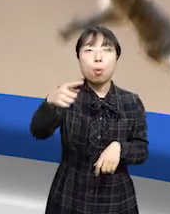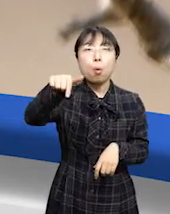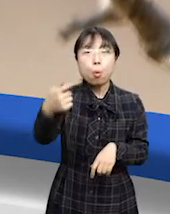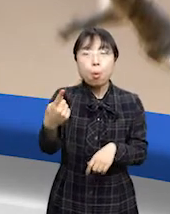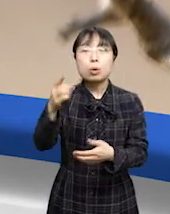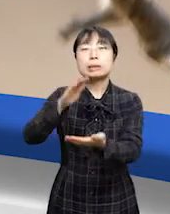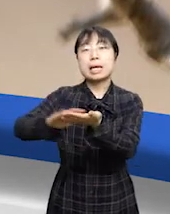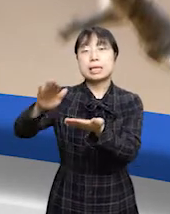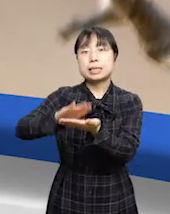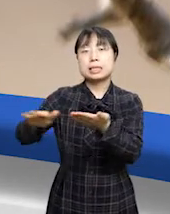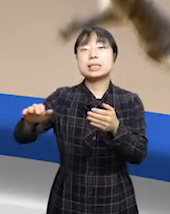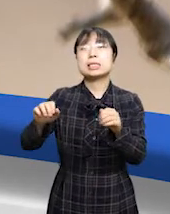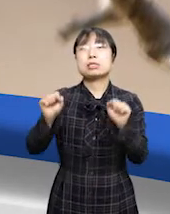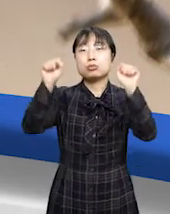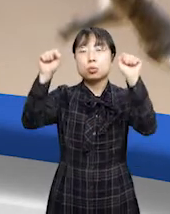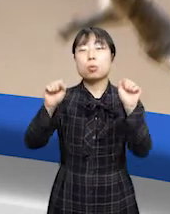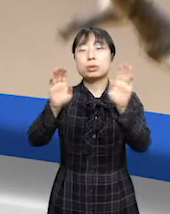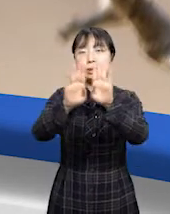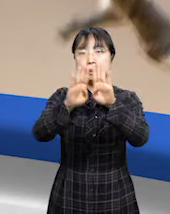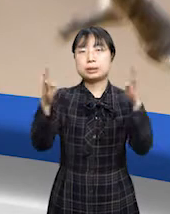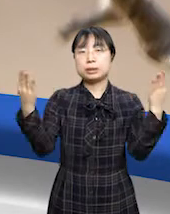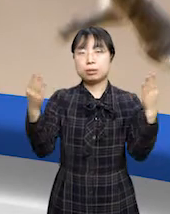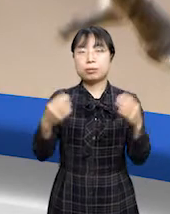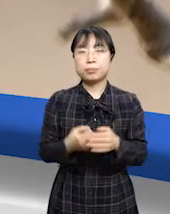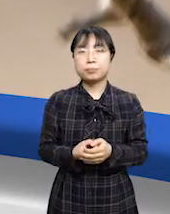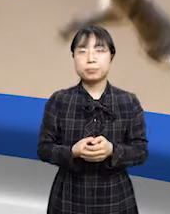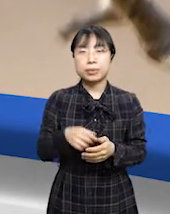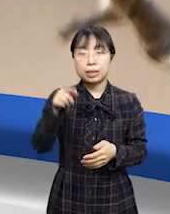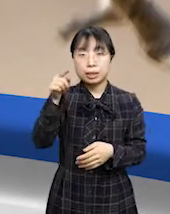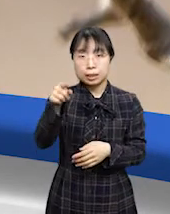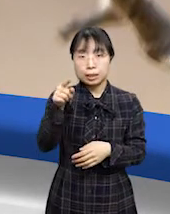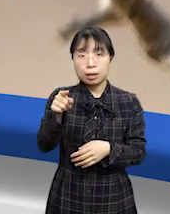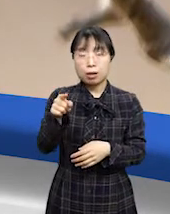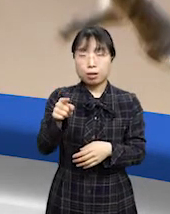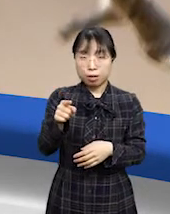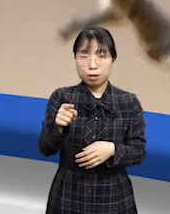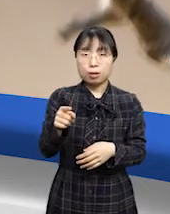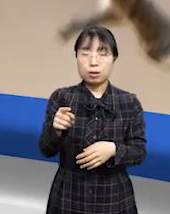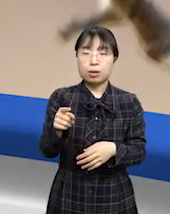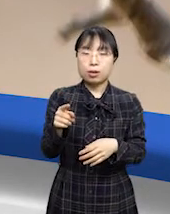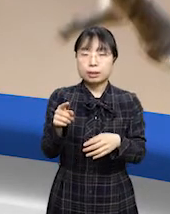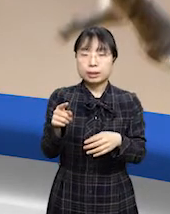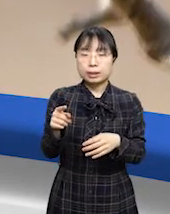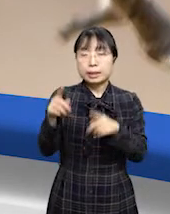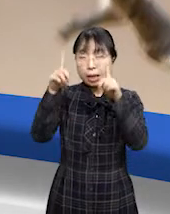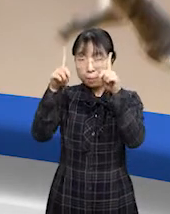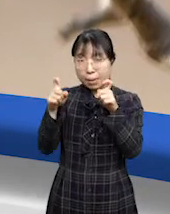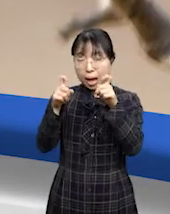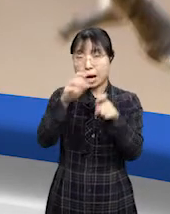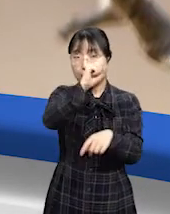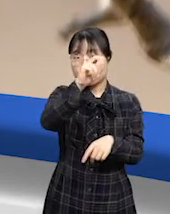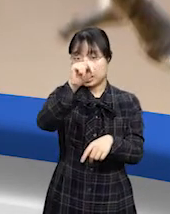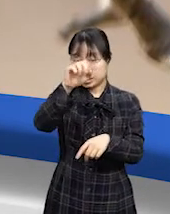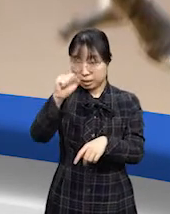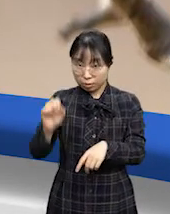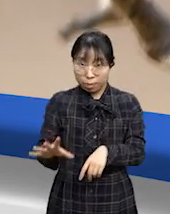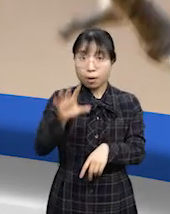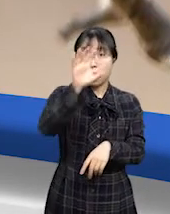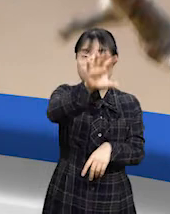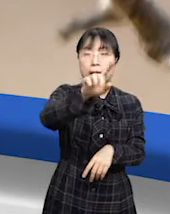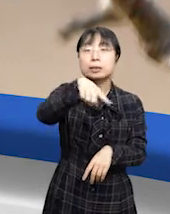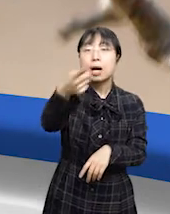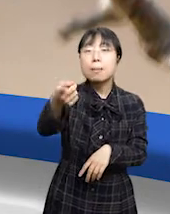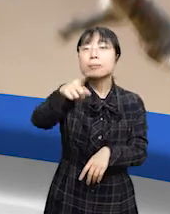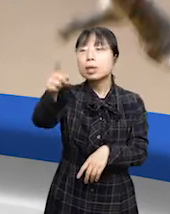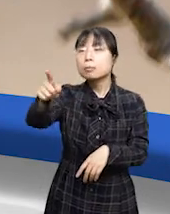본인의 SNS에 올리고 다음 도전자를 지명하는 방식으로 진행되고 있는데요. 김상돈 시장 역시 이번 고고